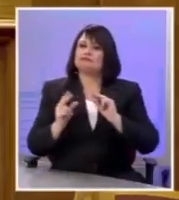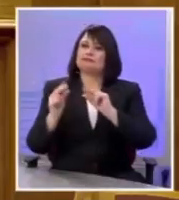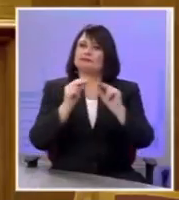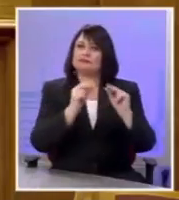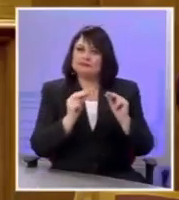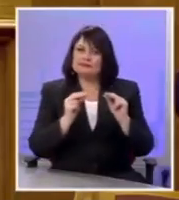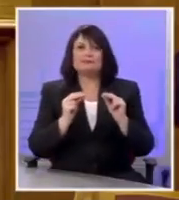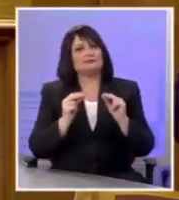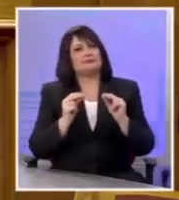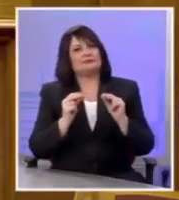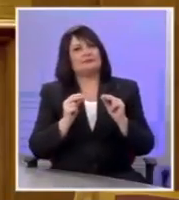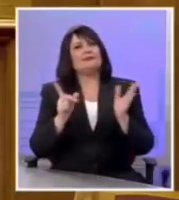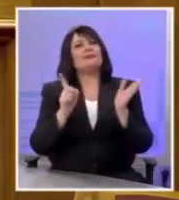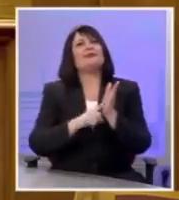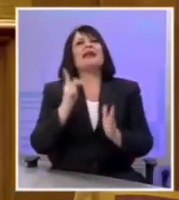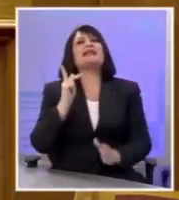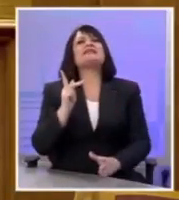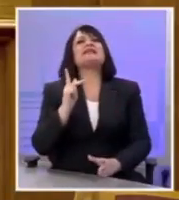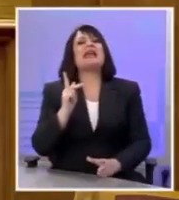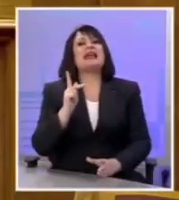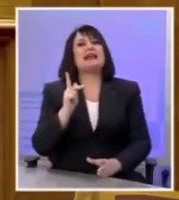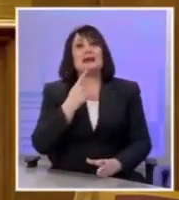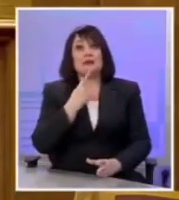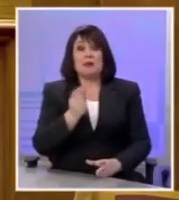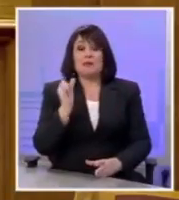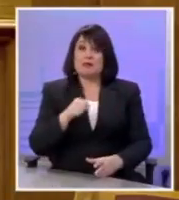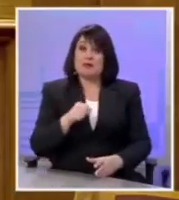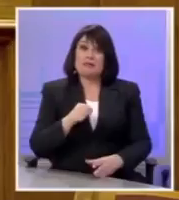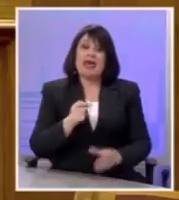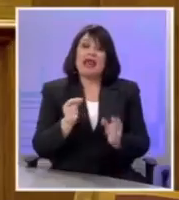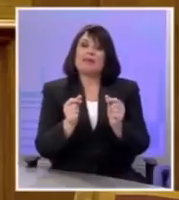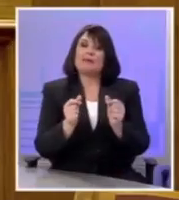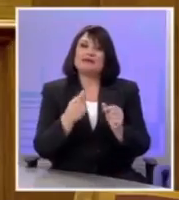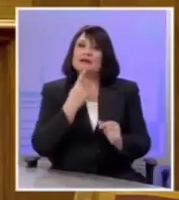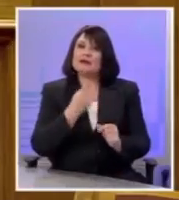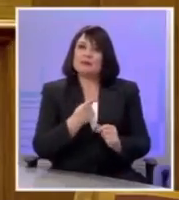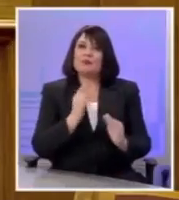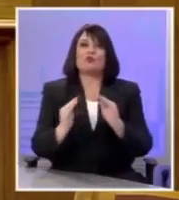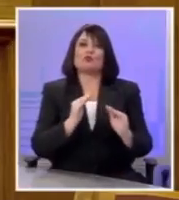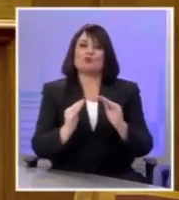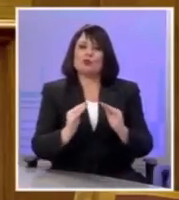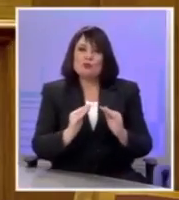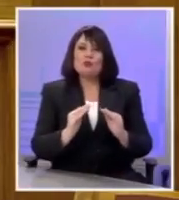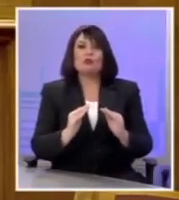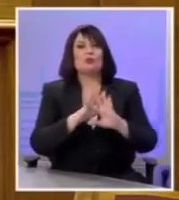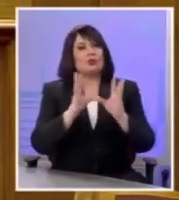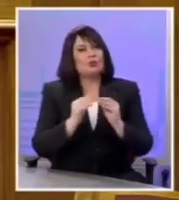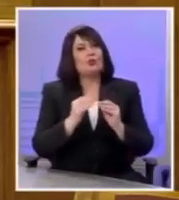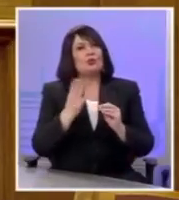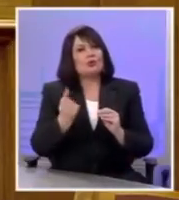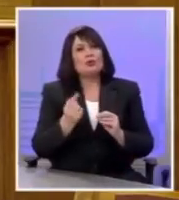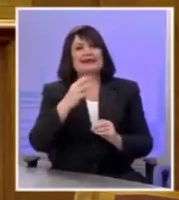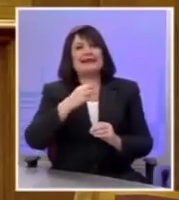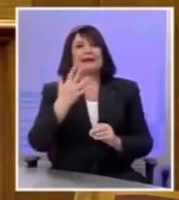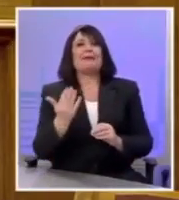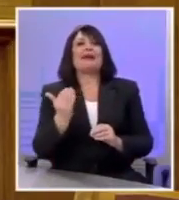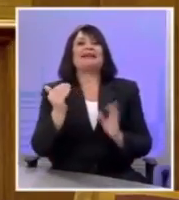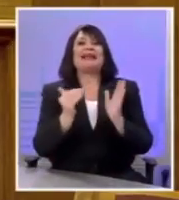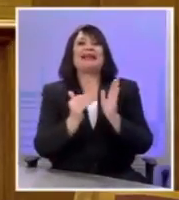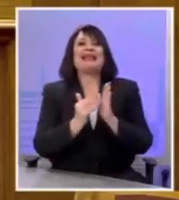ο νόμος Κατσέλη, που υποστηρίξαμε ότι θα υπάρχει προστασία για αυτούς που έχουν